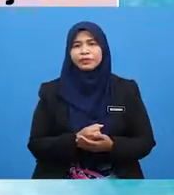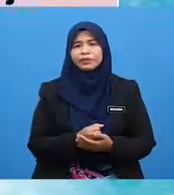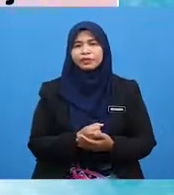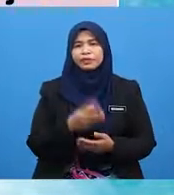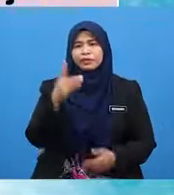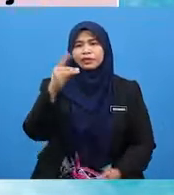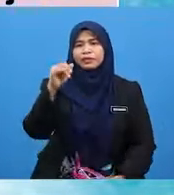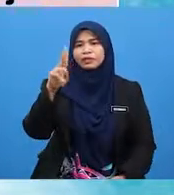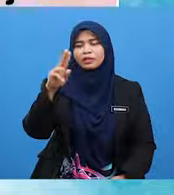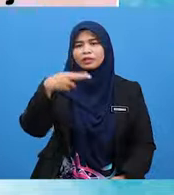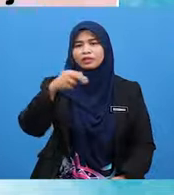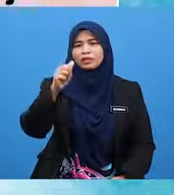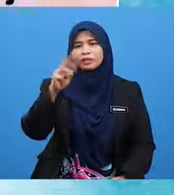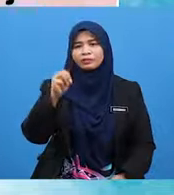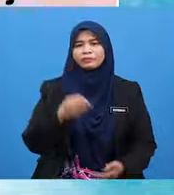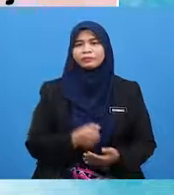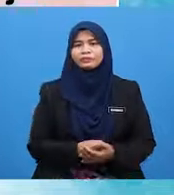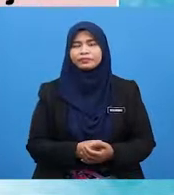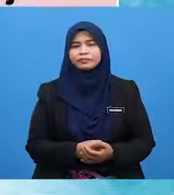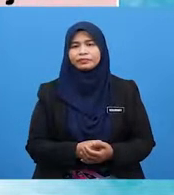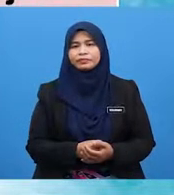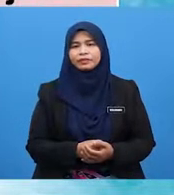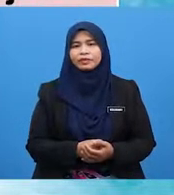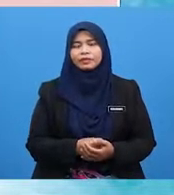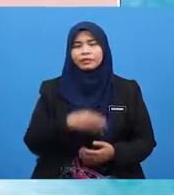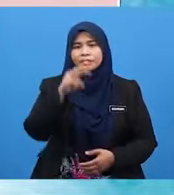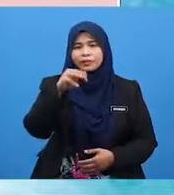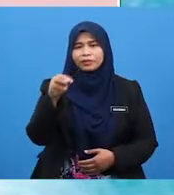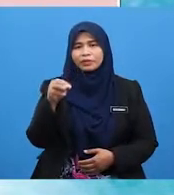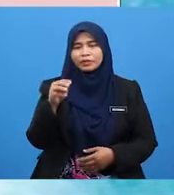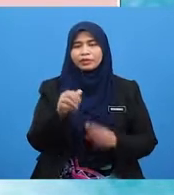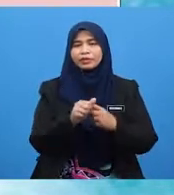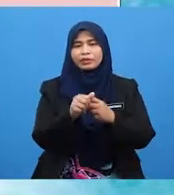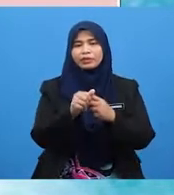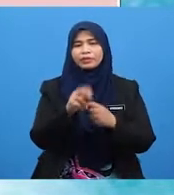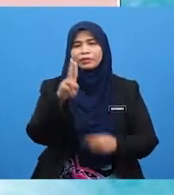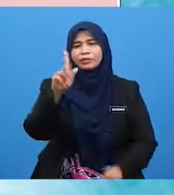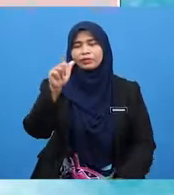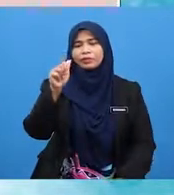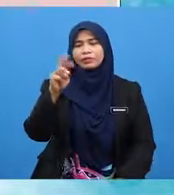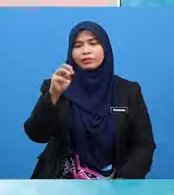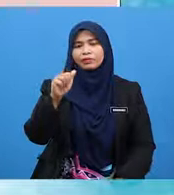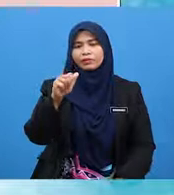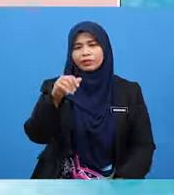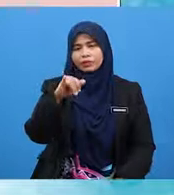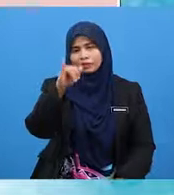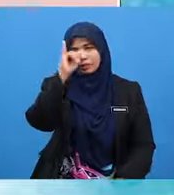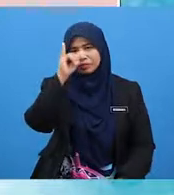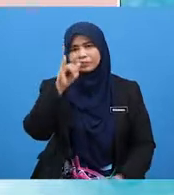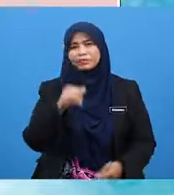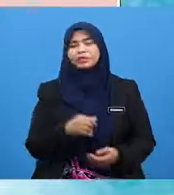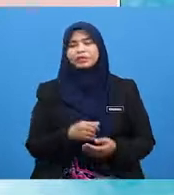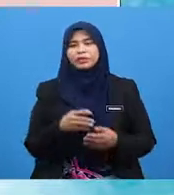penjara akibat hutangnya itu. Murid-murid, menurut para ulama, Imam Abu Hanifah